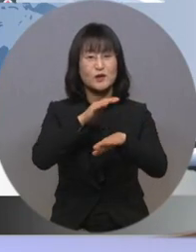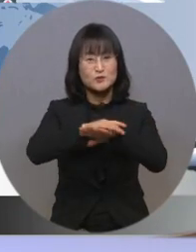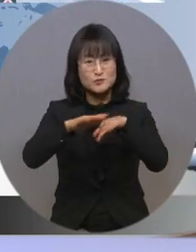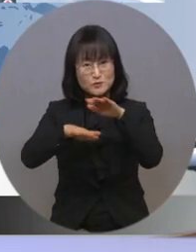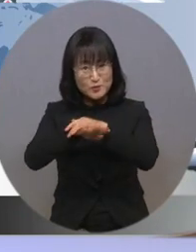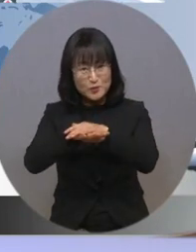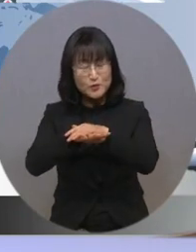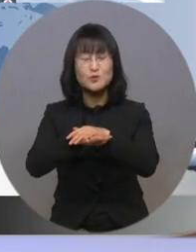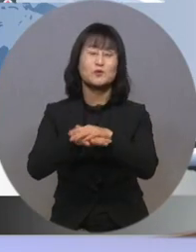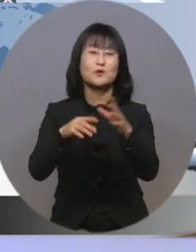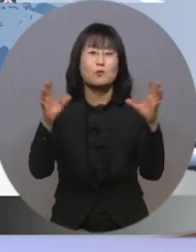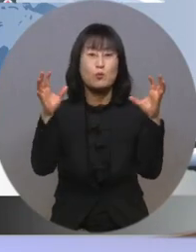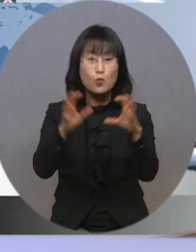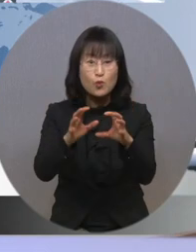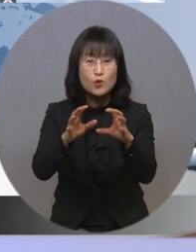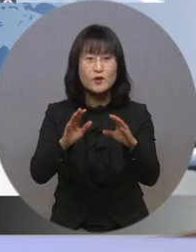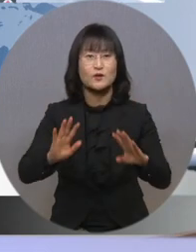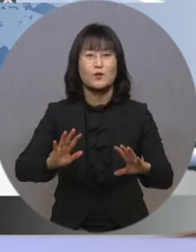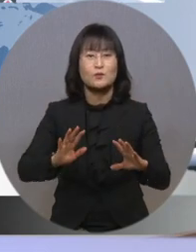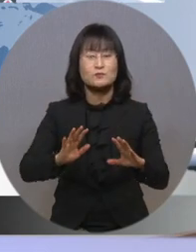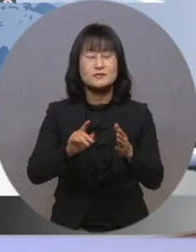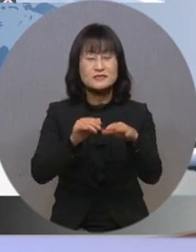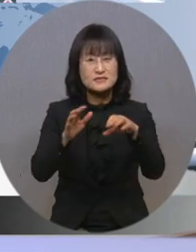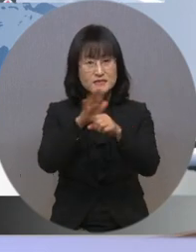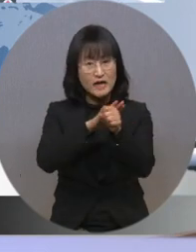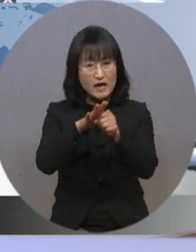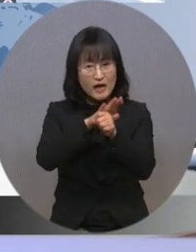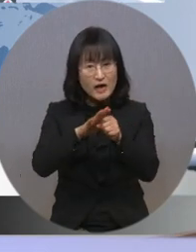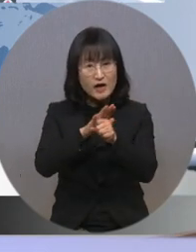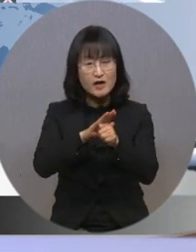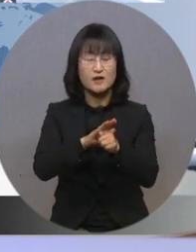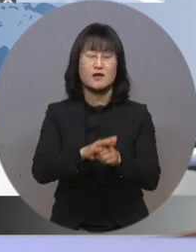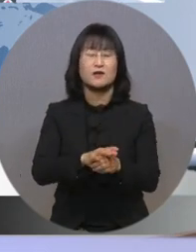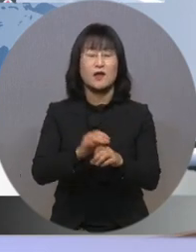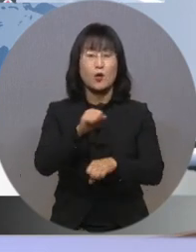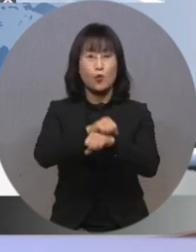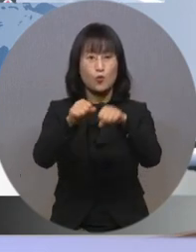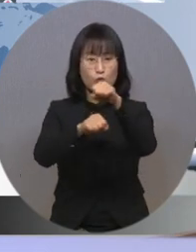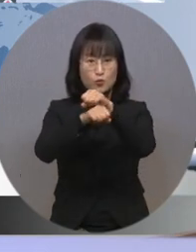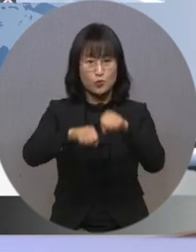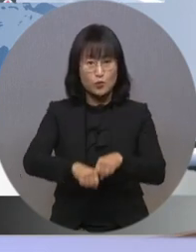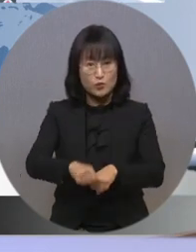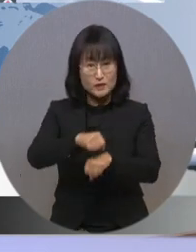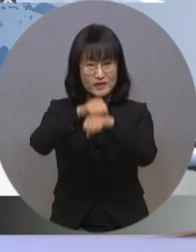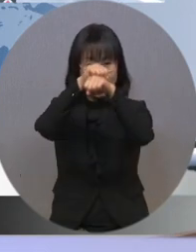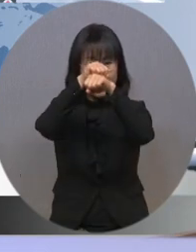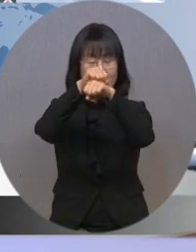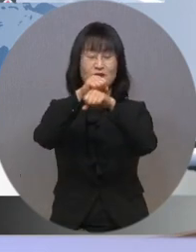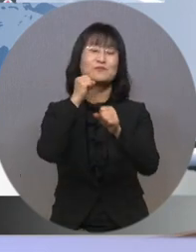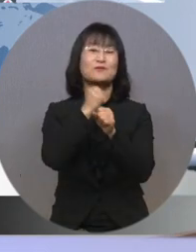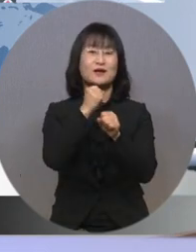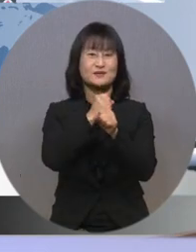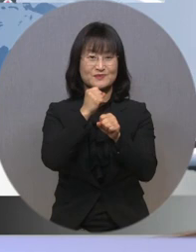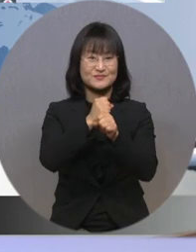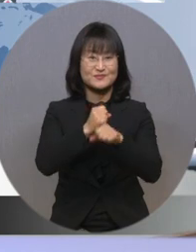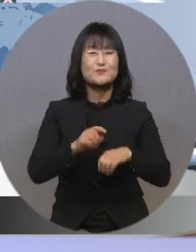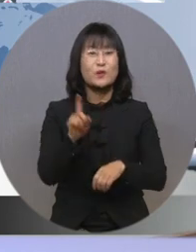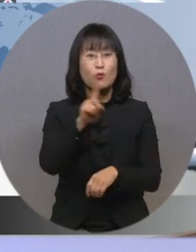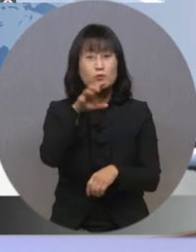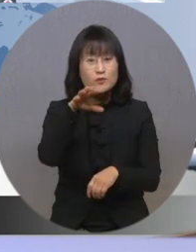온도탑이 목표를 향해 가고 있는데요. 전라남도 역시 기업과 단체, 개인의 기부가 온정을 더하고